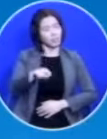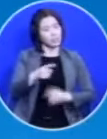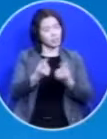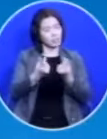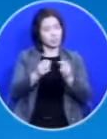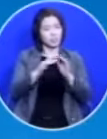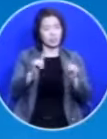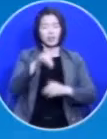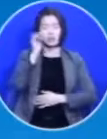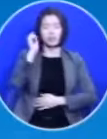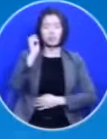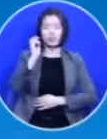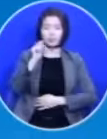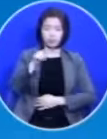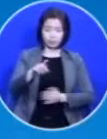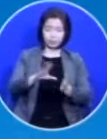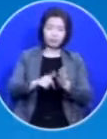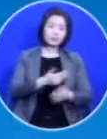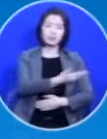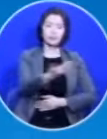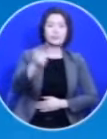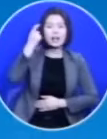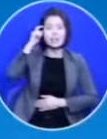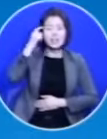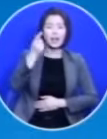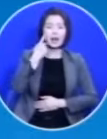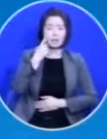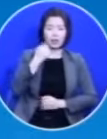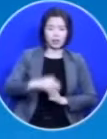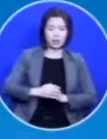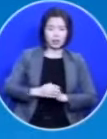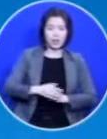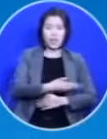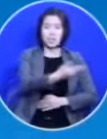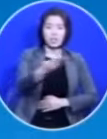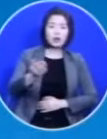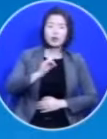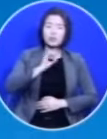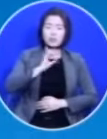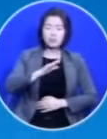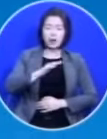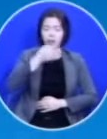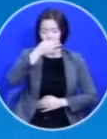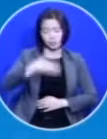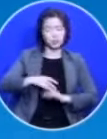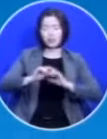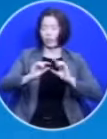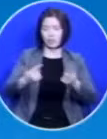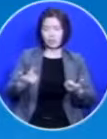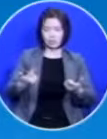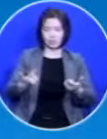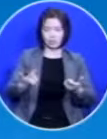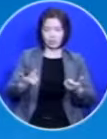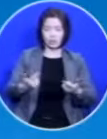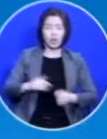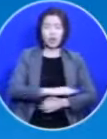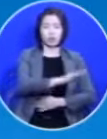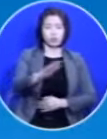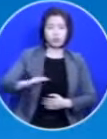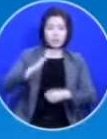근데 여러분 한번 생각해 보십시오 여러분들만 그렇게 힘든게 아니라는 거죠 우리